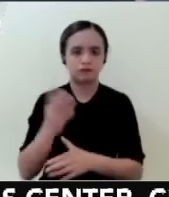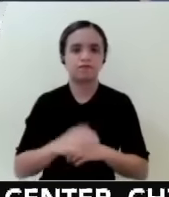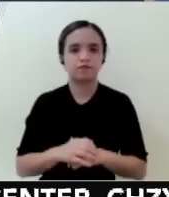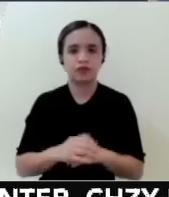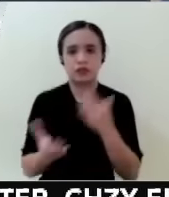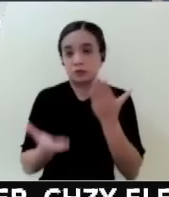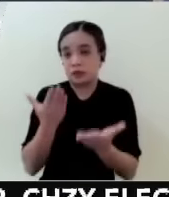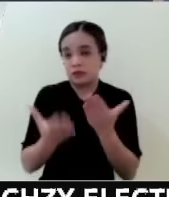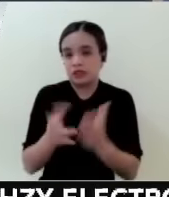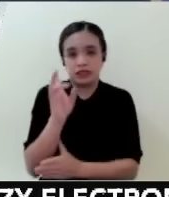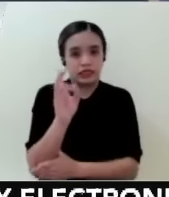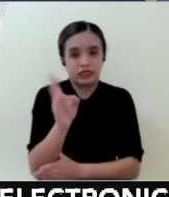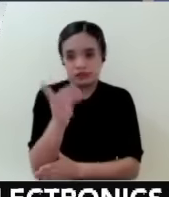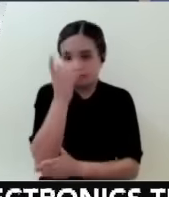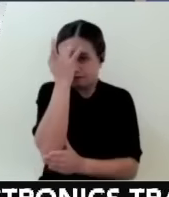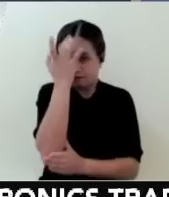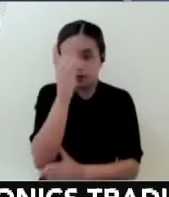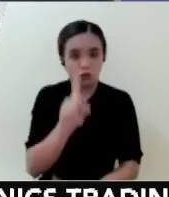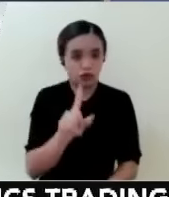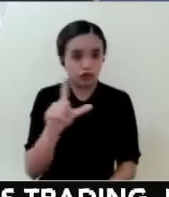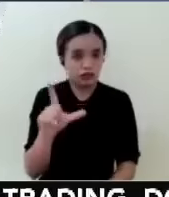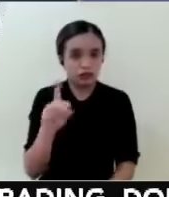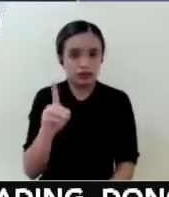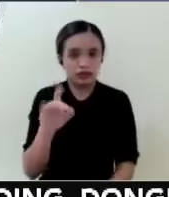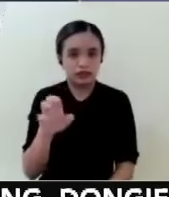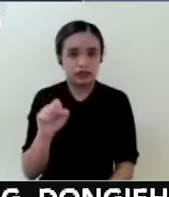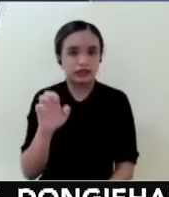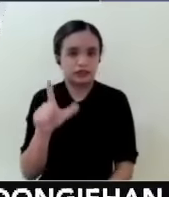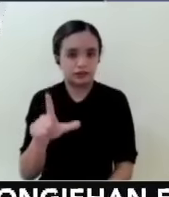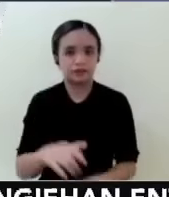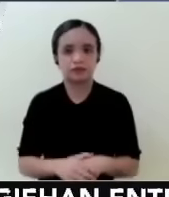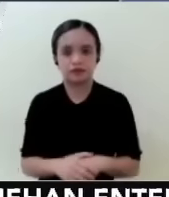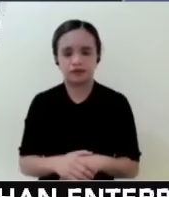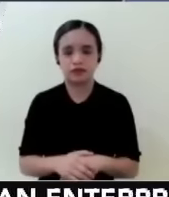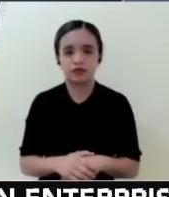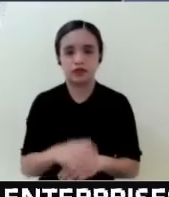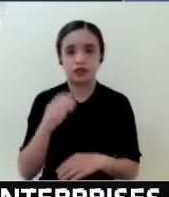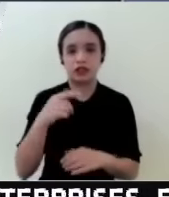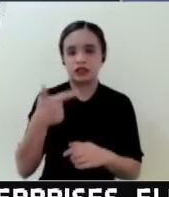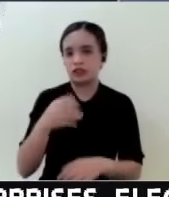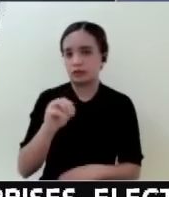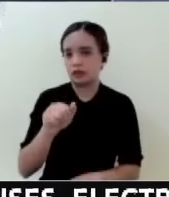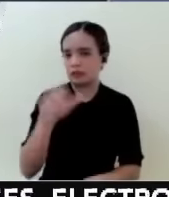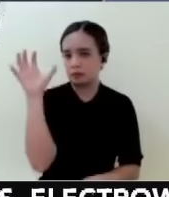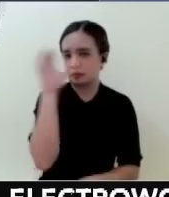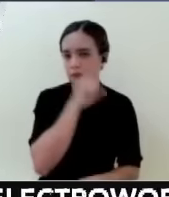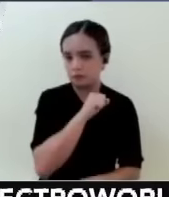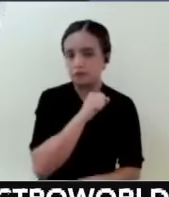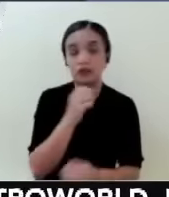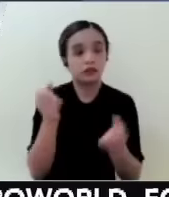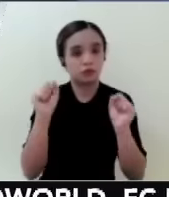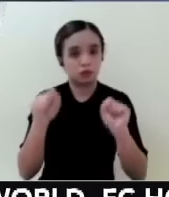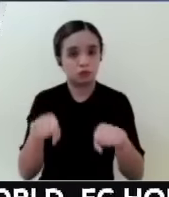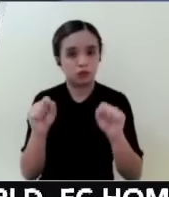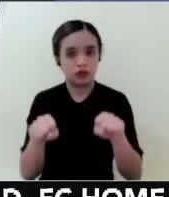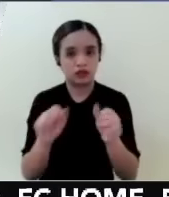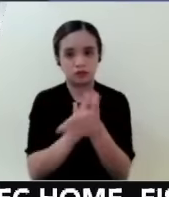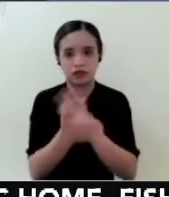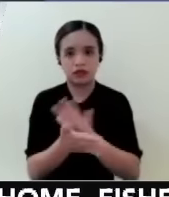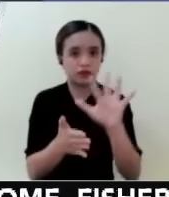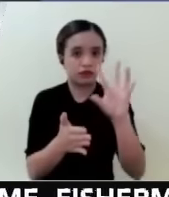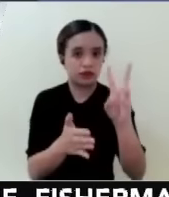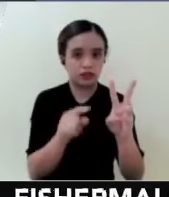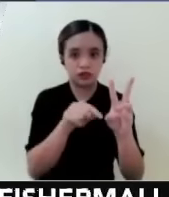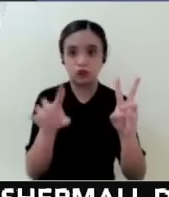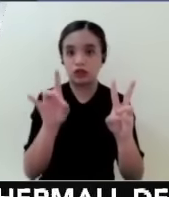70 sentimo ang kada litro ng diesel. Sa tansya ng GMA Integrated News Research, posible maging 56 hanggang 84